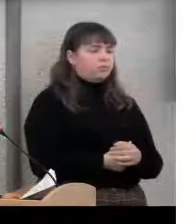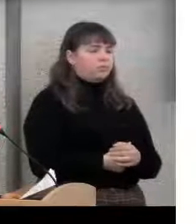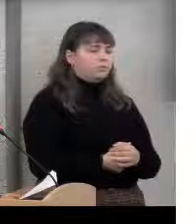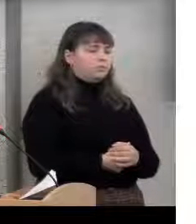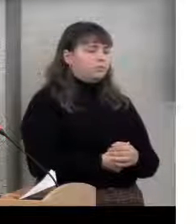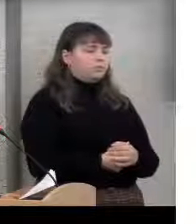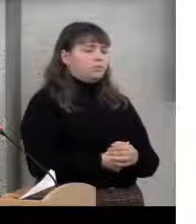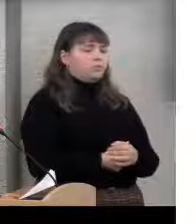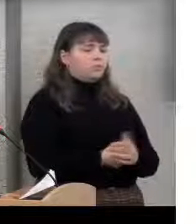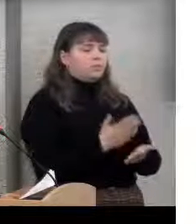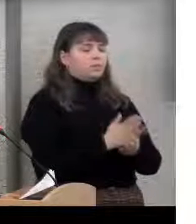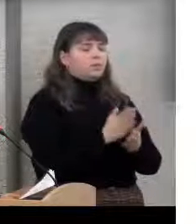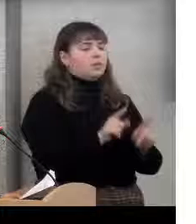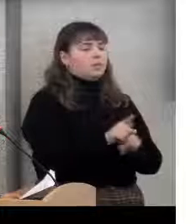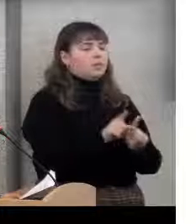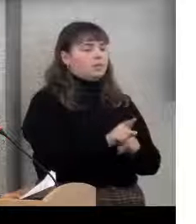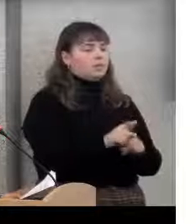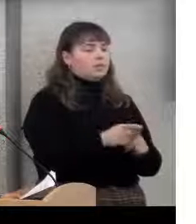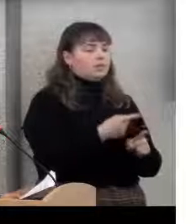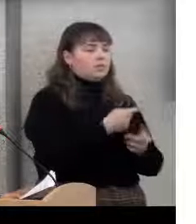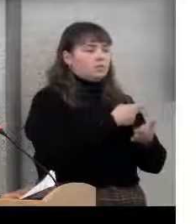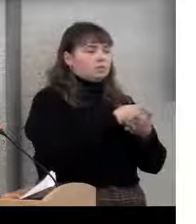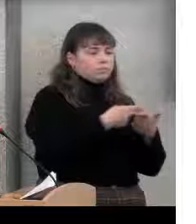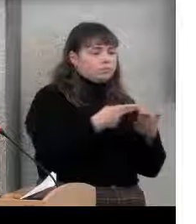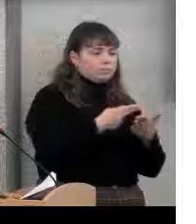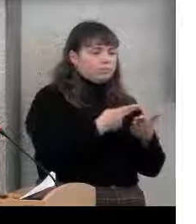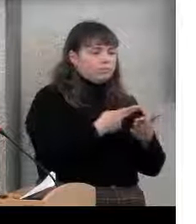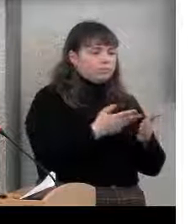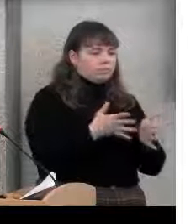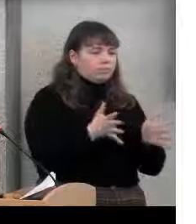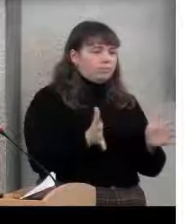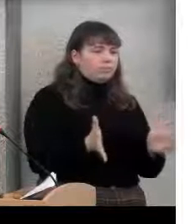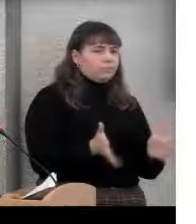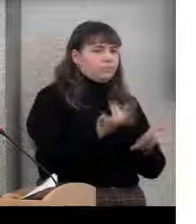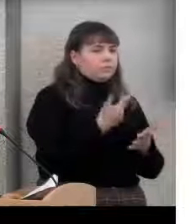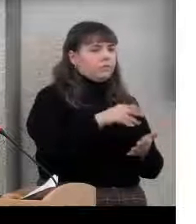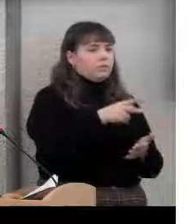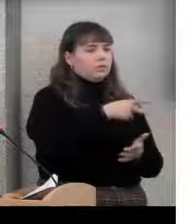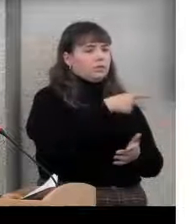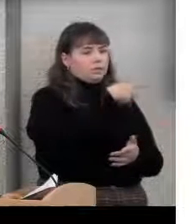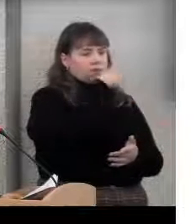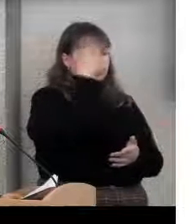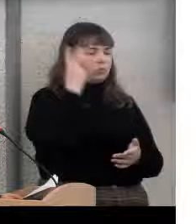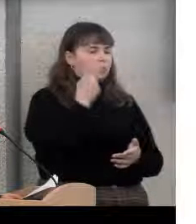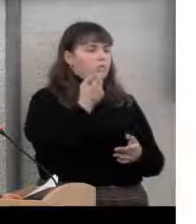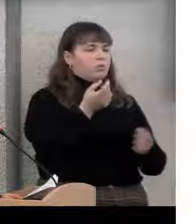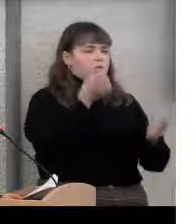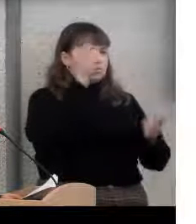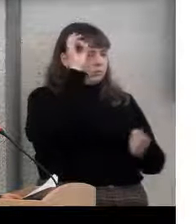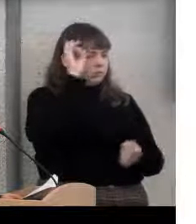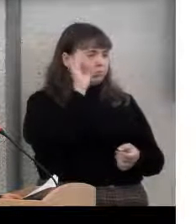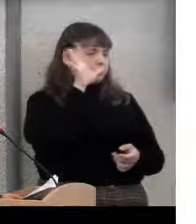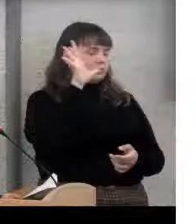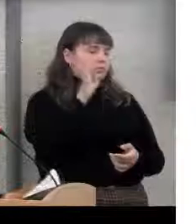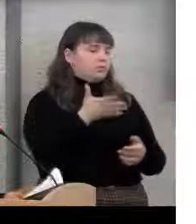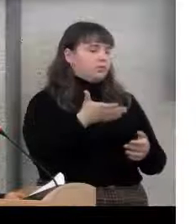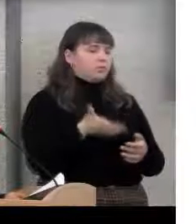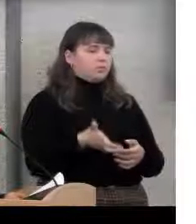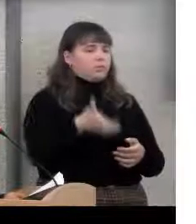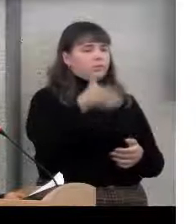pat startuoliai skatina mūsų valstybės žinomumo tarptautiniam kontekste didinimą.